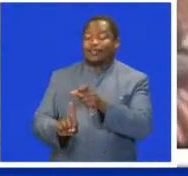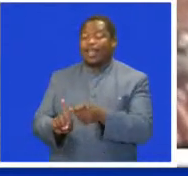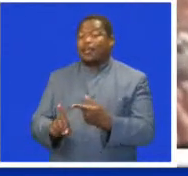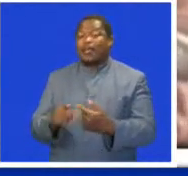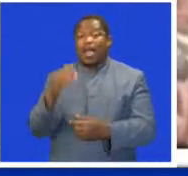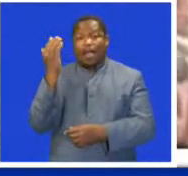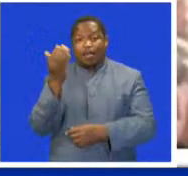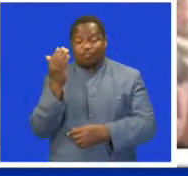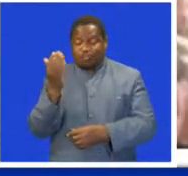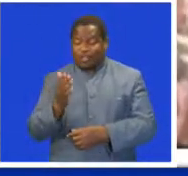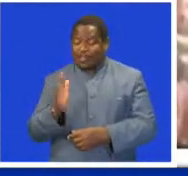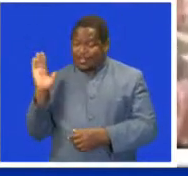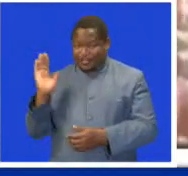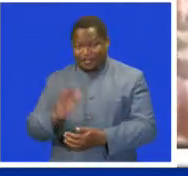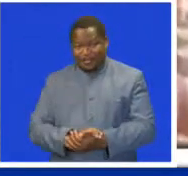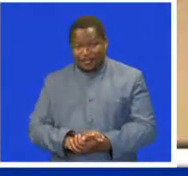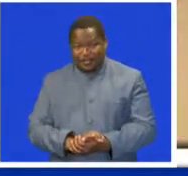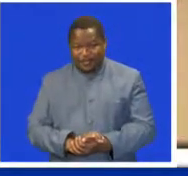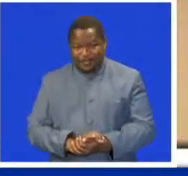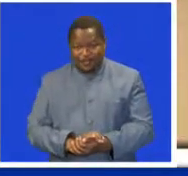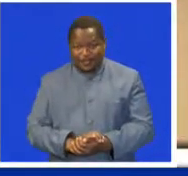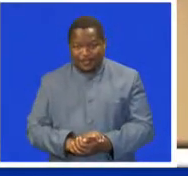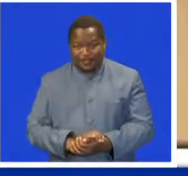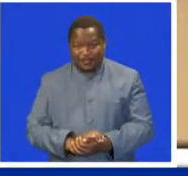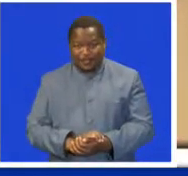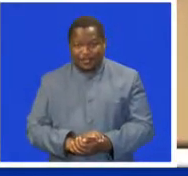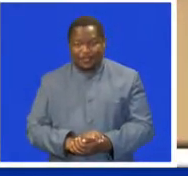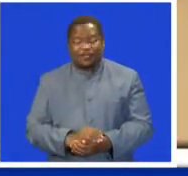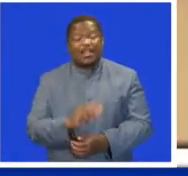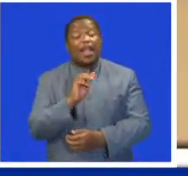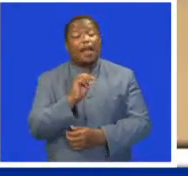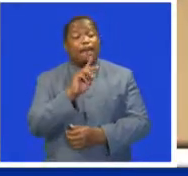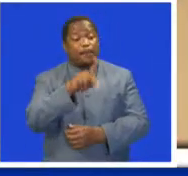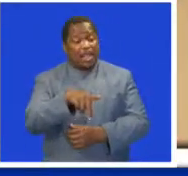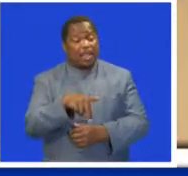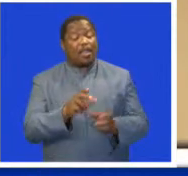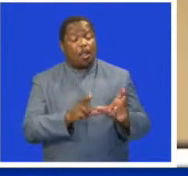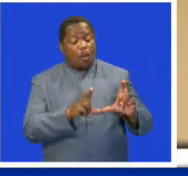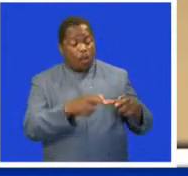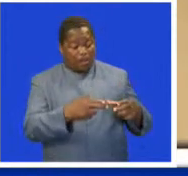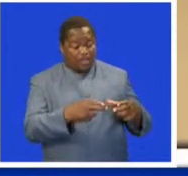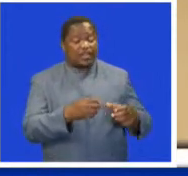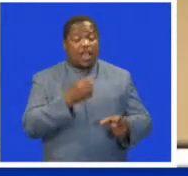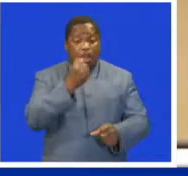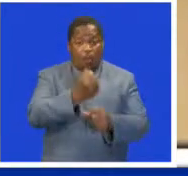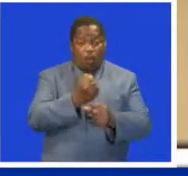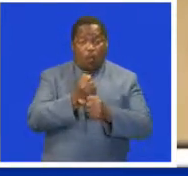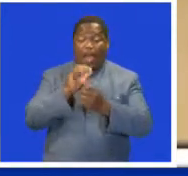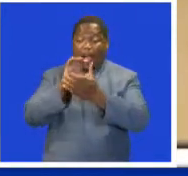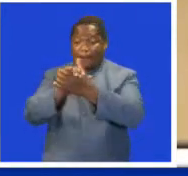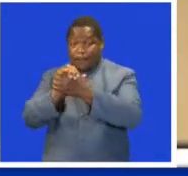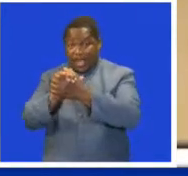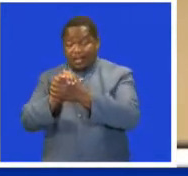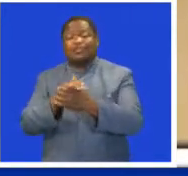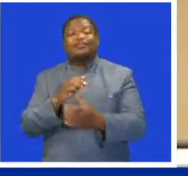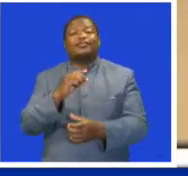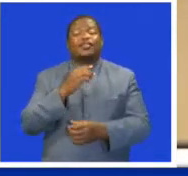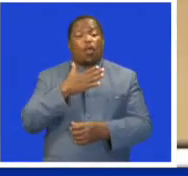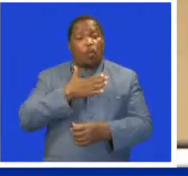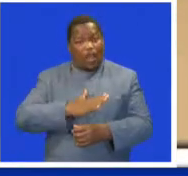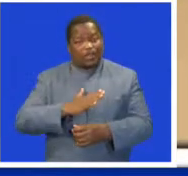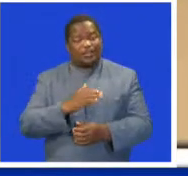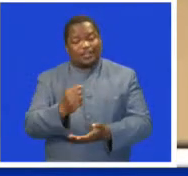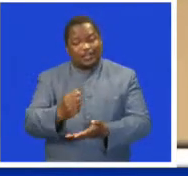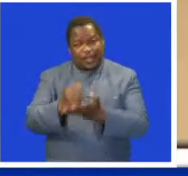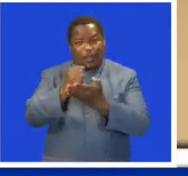wabo ngekuthunywa ngeyo iParliament simalunga sayibambisa imhlaba ukuthi kufika 2022 sonke sive lapha ekhaya